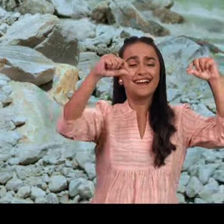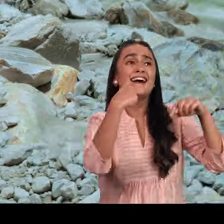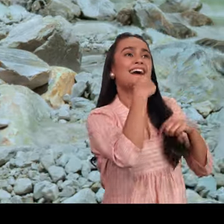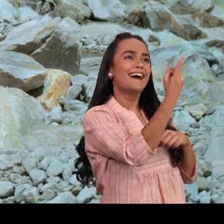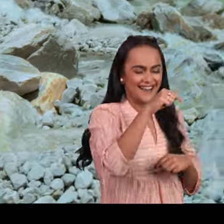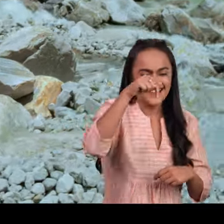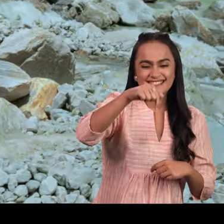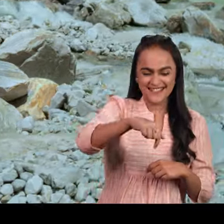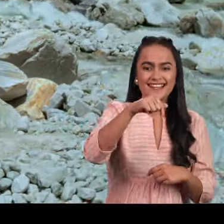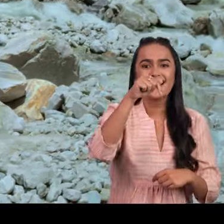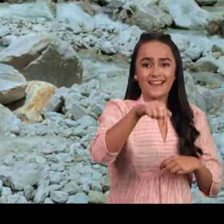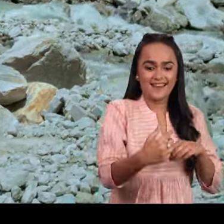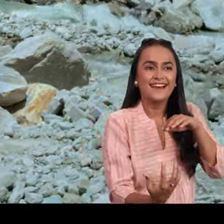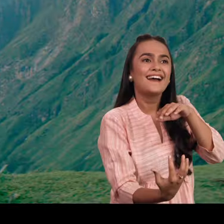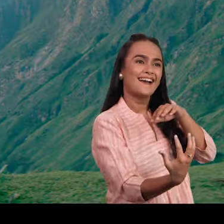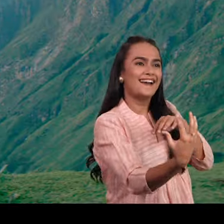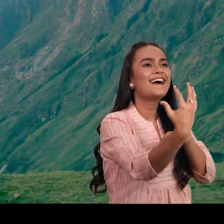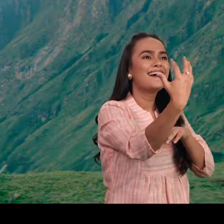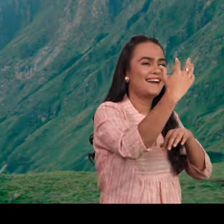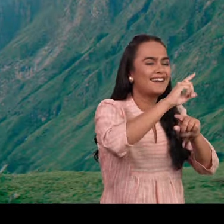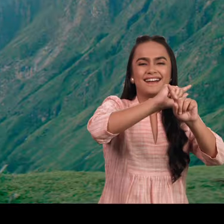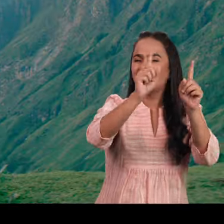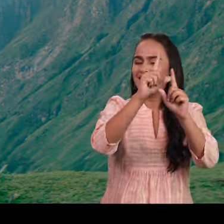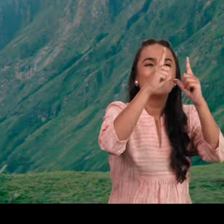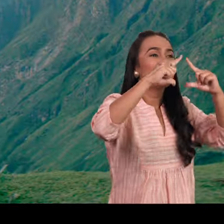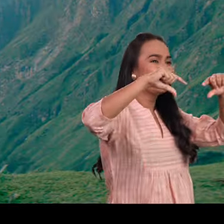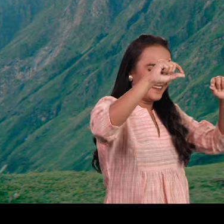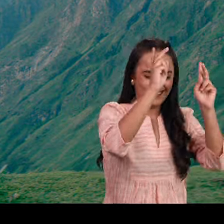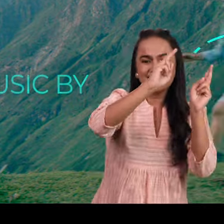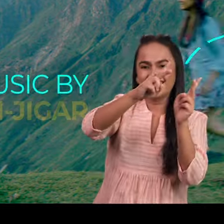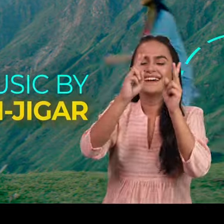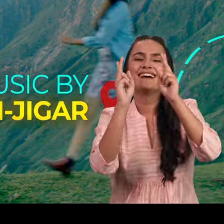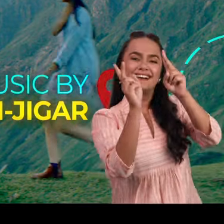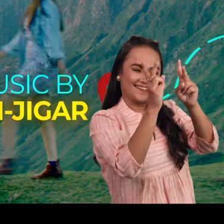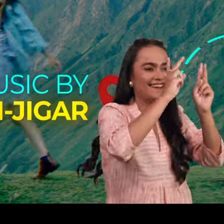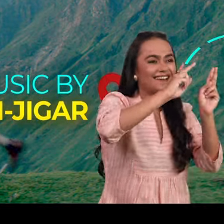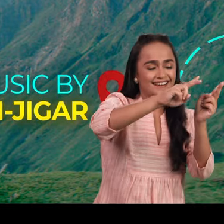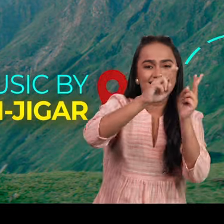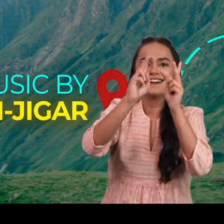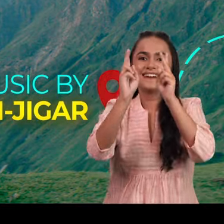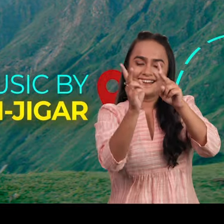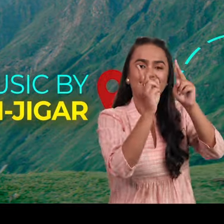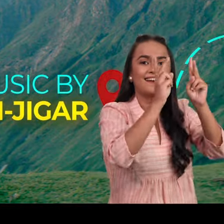કહો આજે હાથ મેં